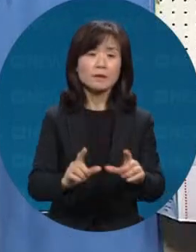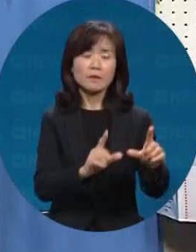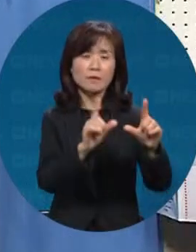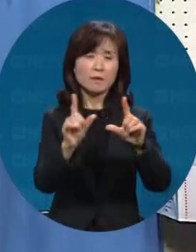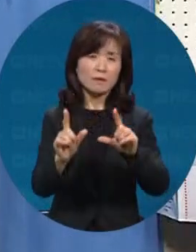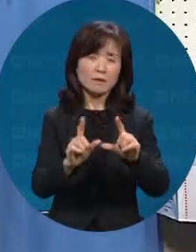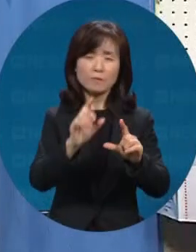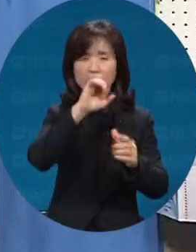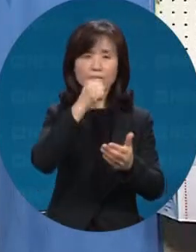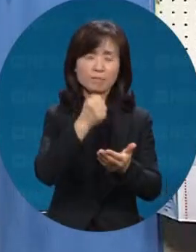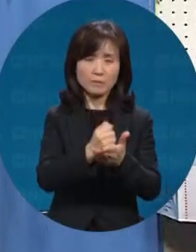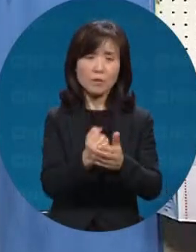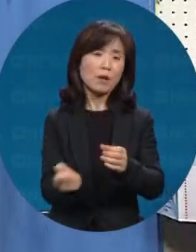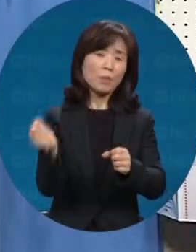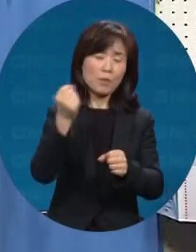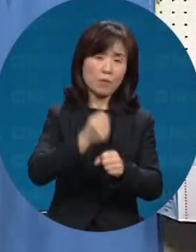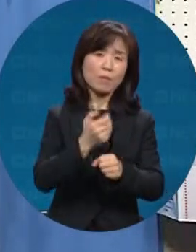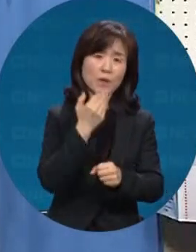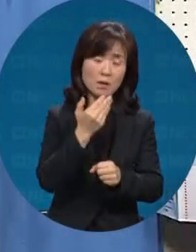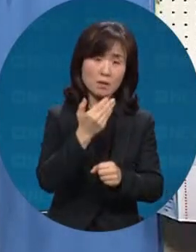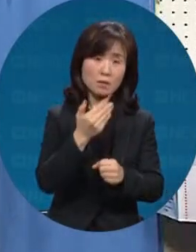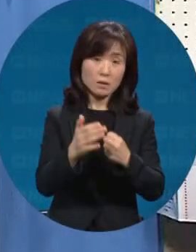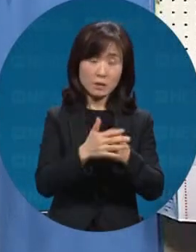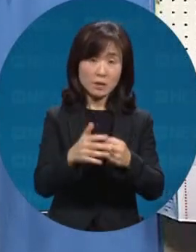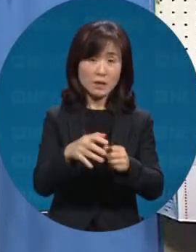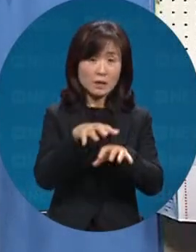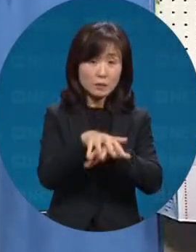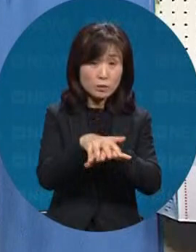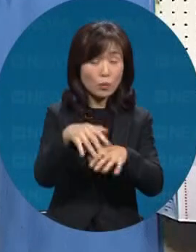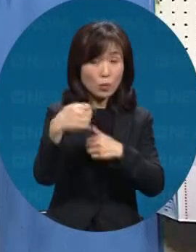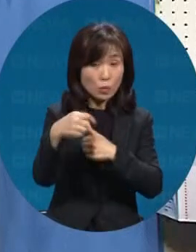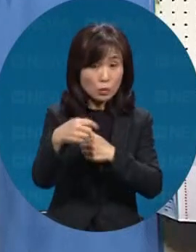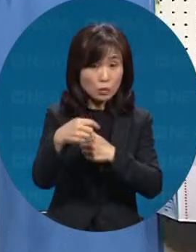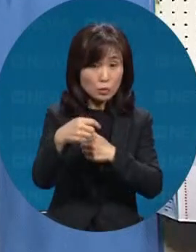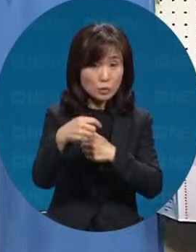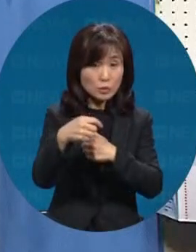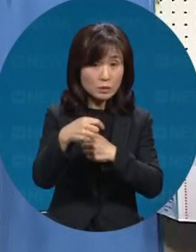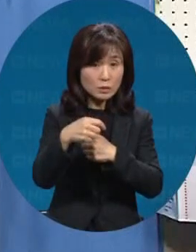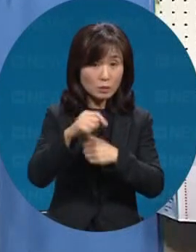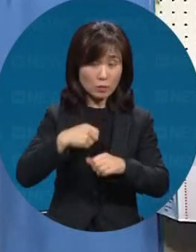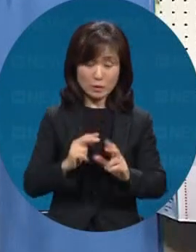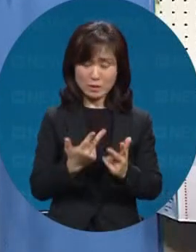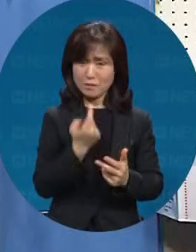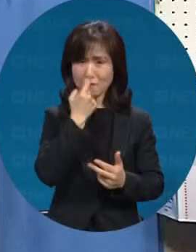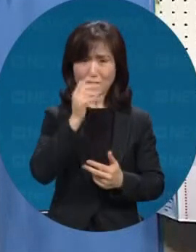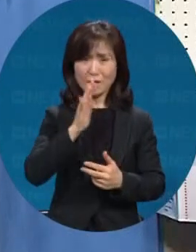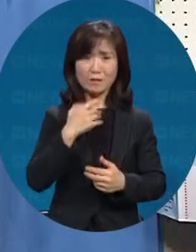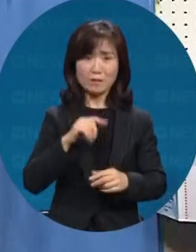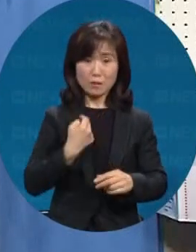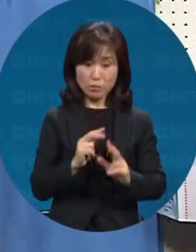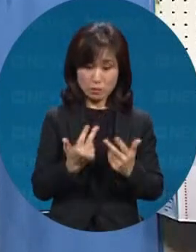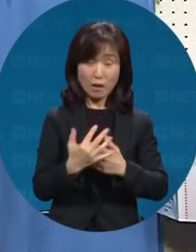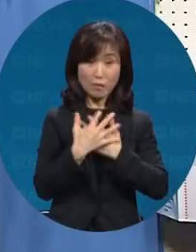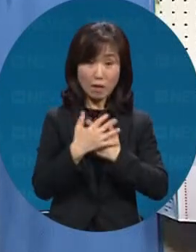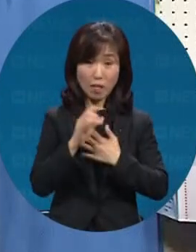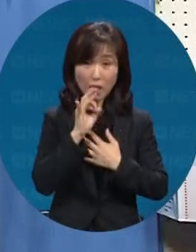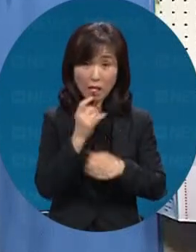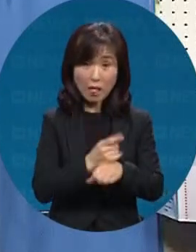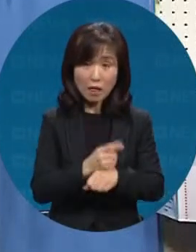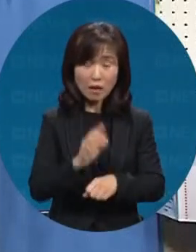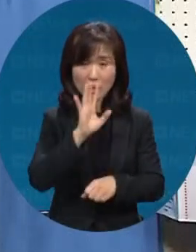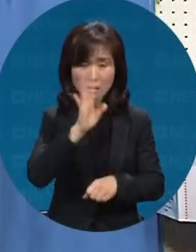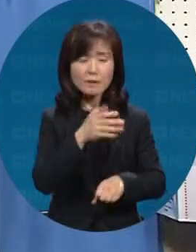대해서는 타인을 위한 겁니다. 심폐소생 교육은. 그러니까 본인한테는 할 수가 없습니다. 그렇기 때문에 이런 것에 대한